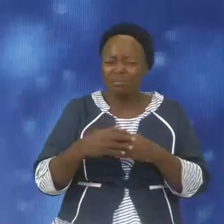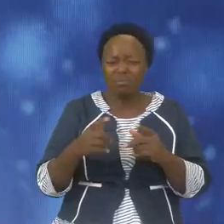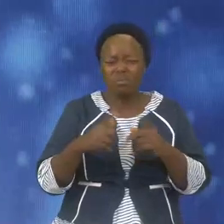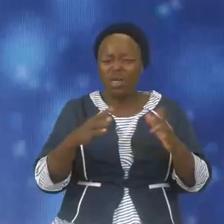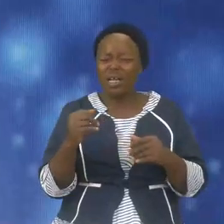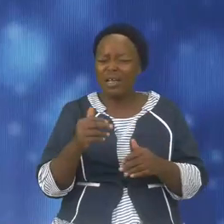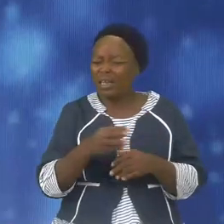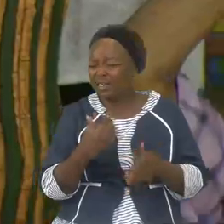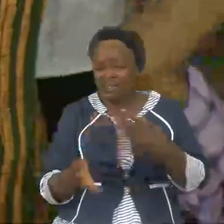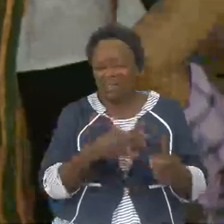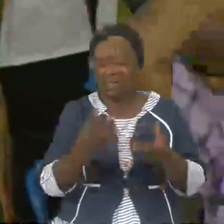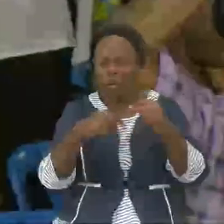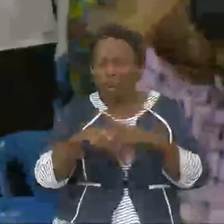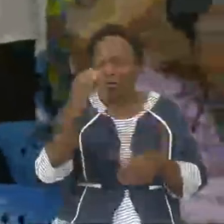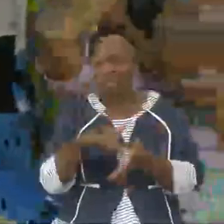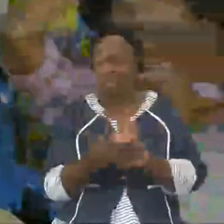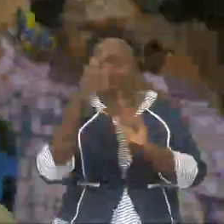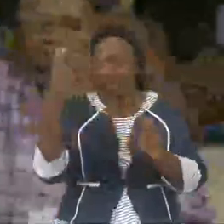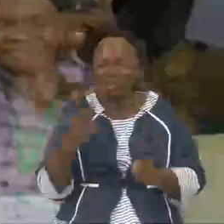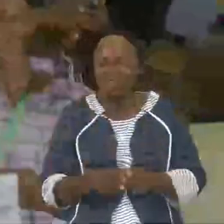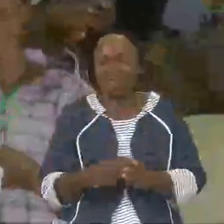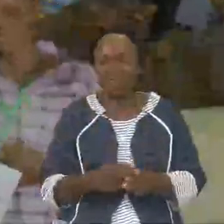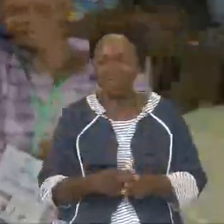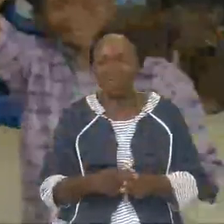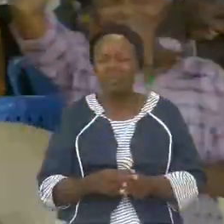que soit le cas, quittez là-bas au nom de Jésus-Christ.